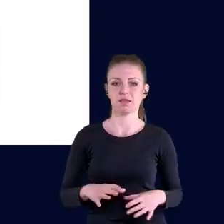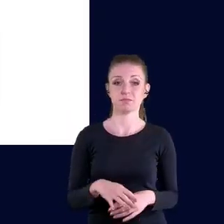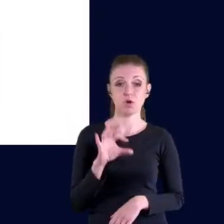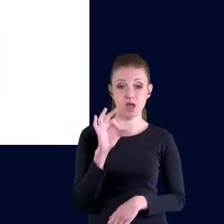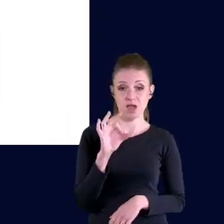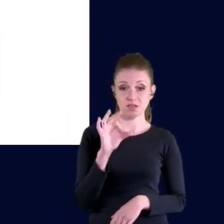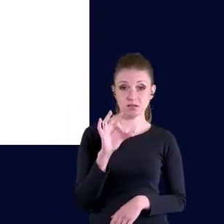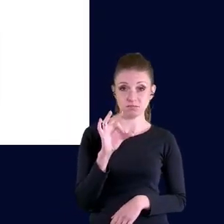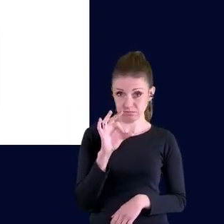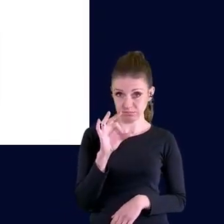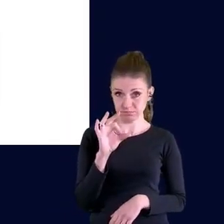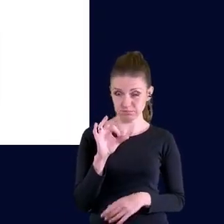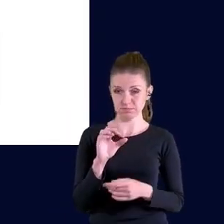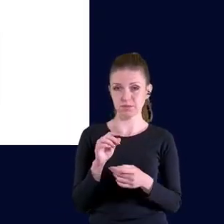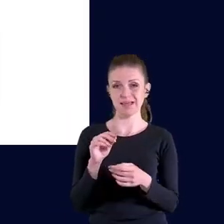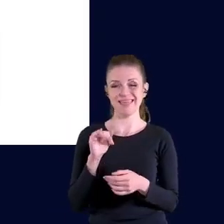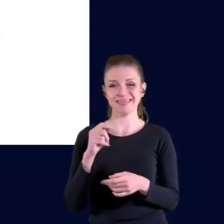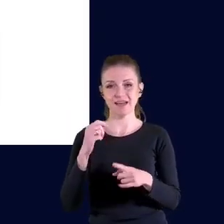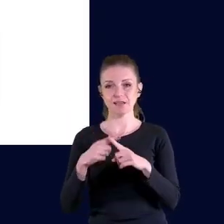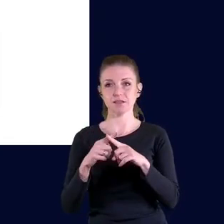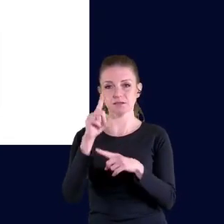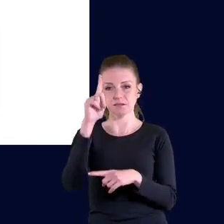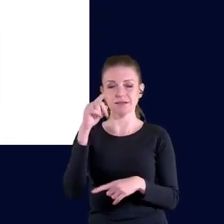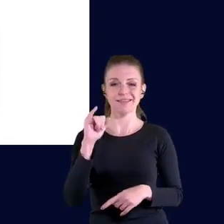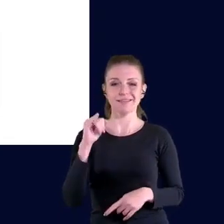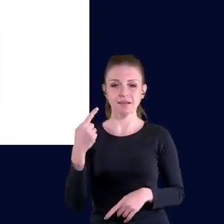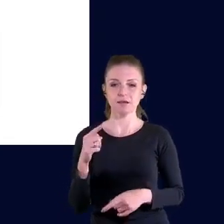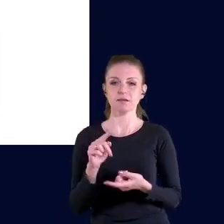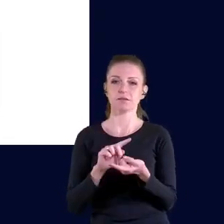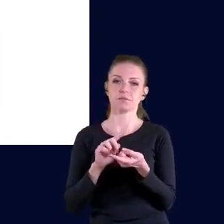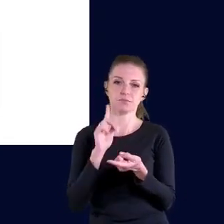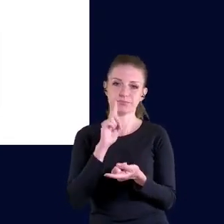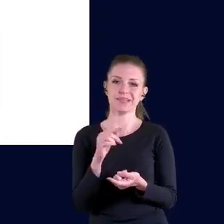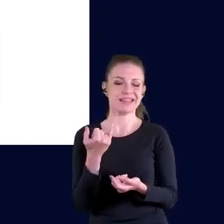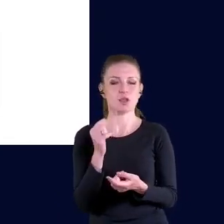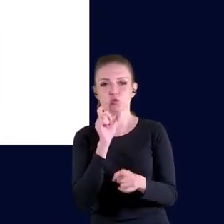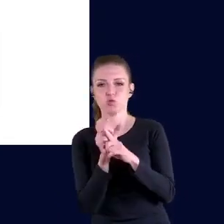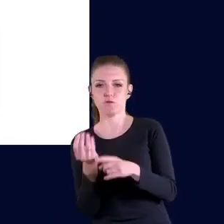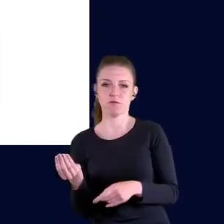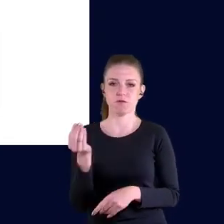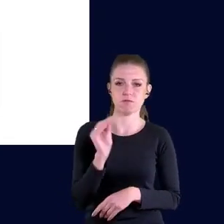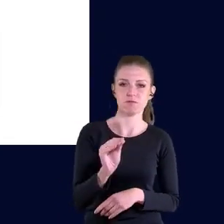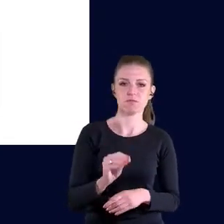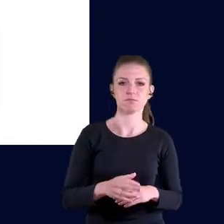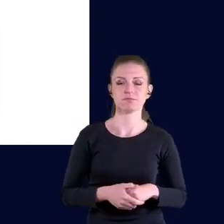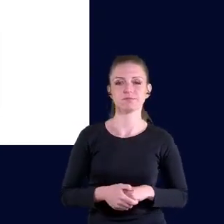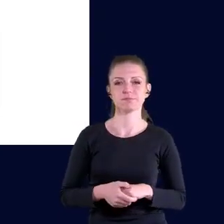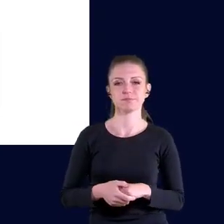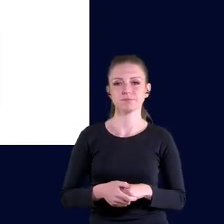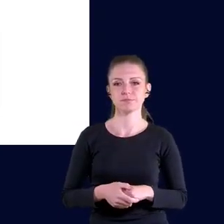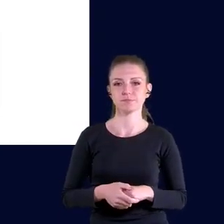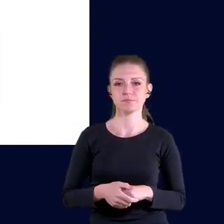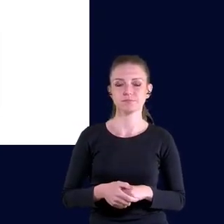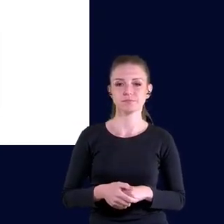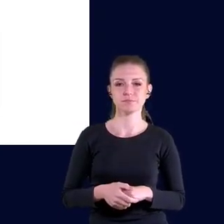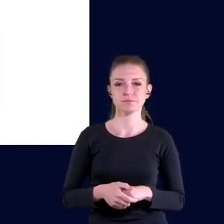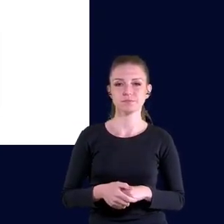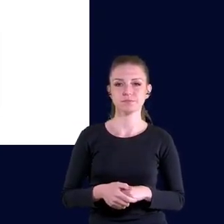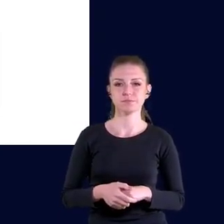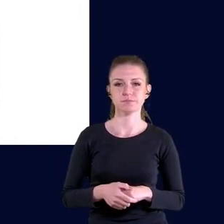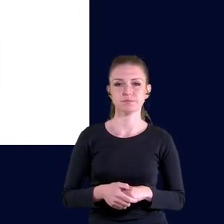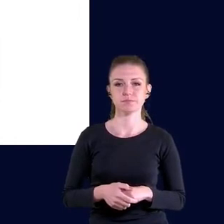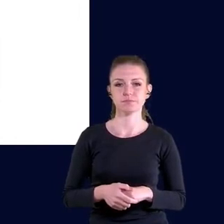z indeksem ide w indeksie Górny No to tutaj było po prostu jakieś słówko wpisany co więcej